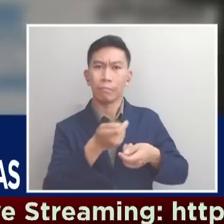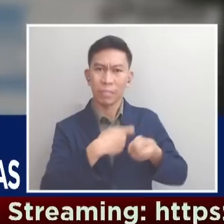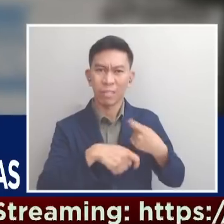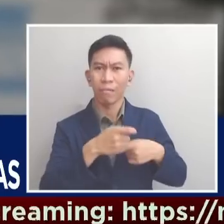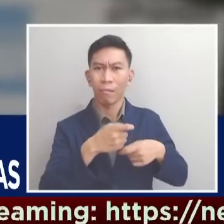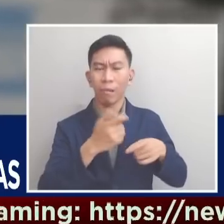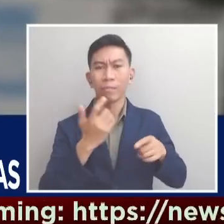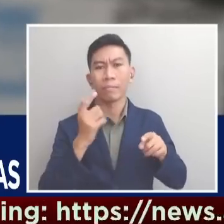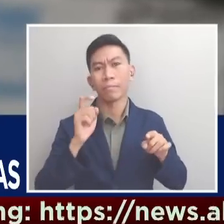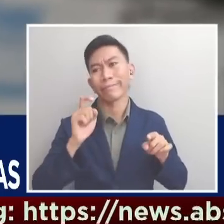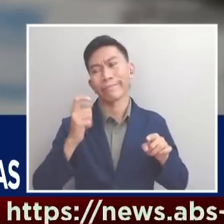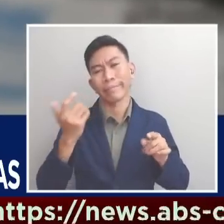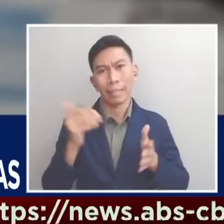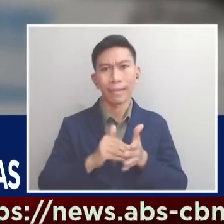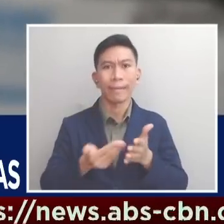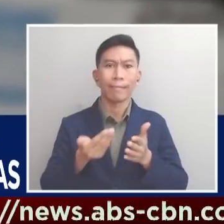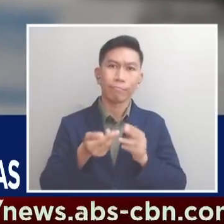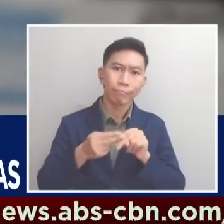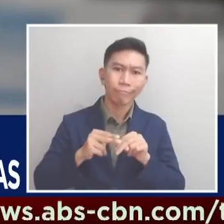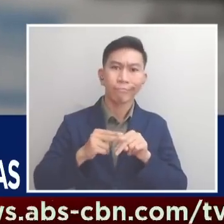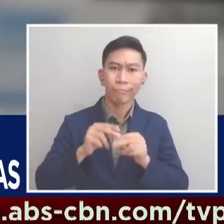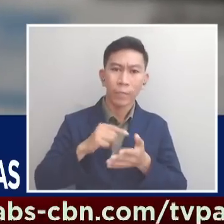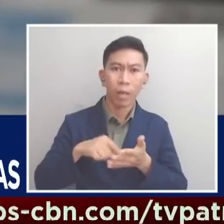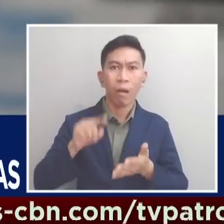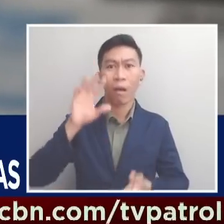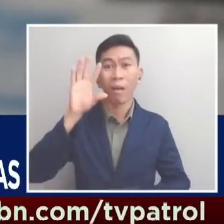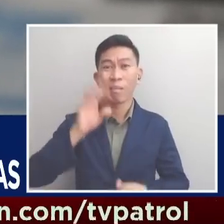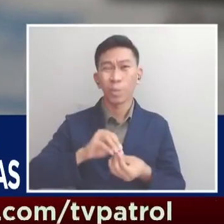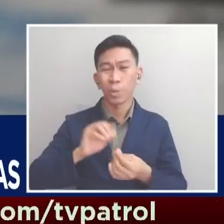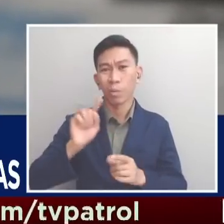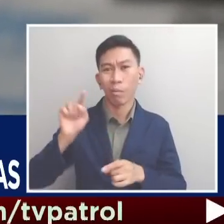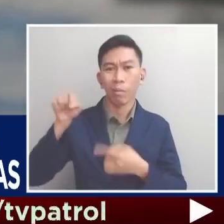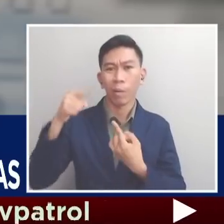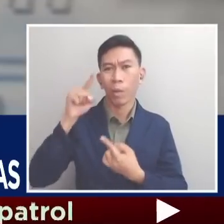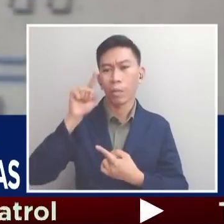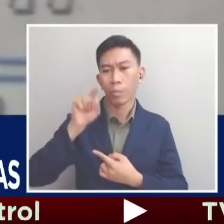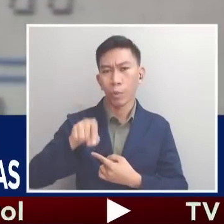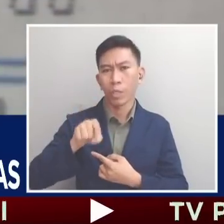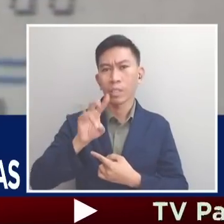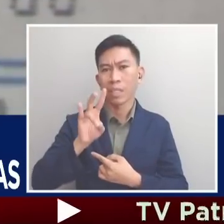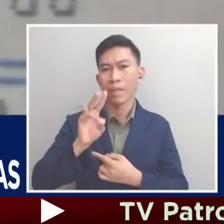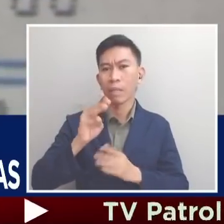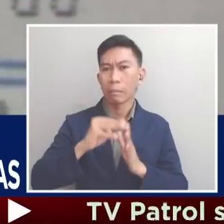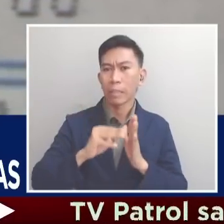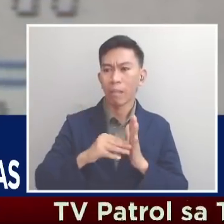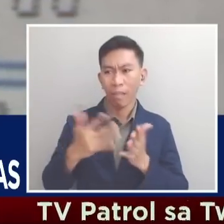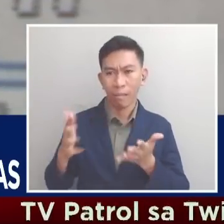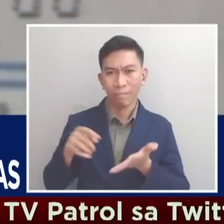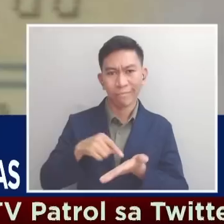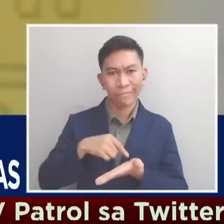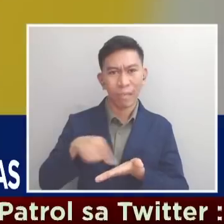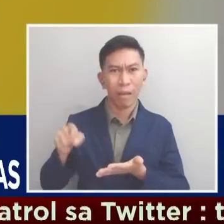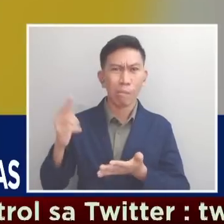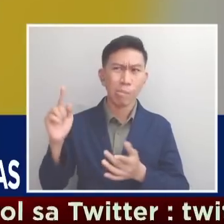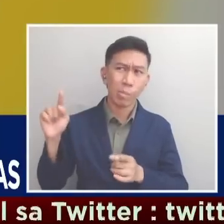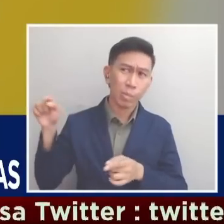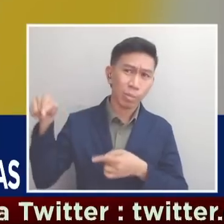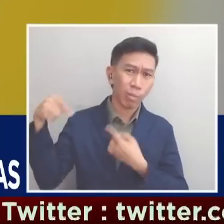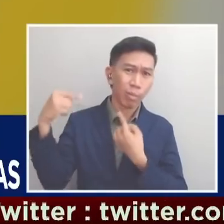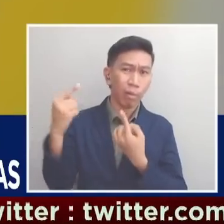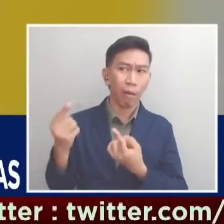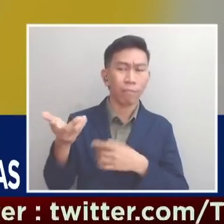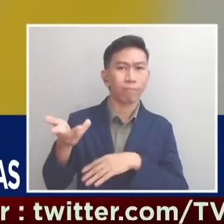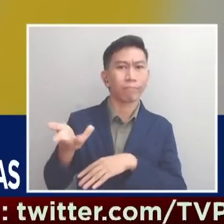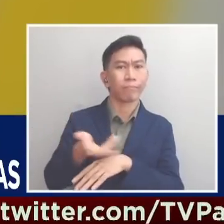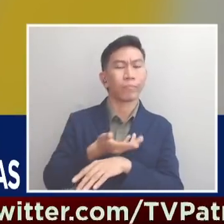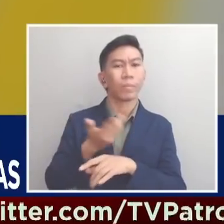ko. Umabot umano sa 1.7 million pesos ang naibayad ng senior citizen sa mga suspect sa ilang taong panloloko. Nitong taon,